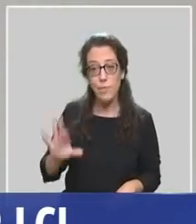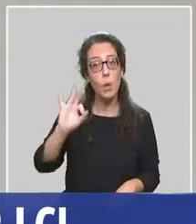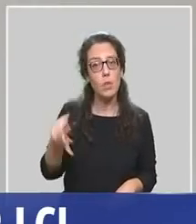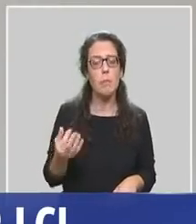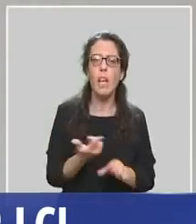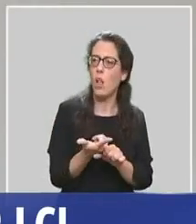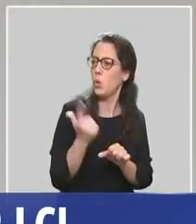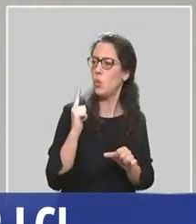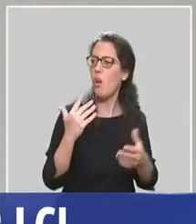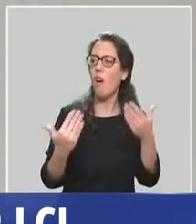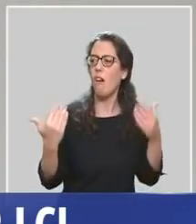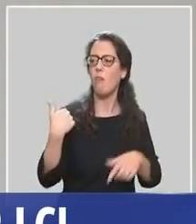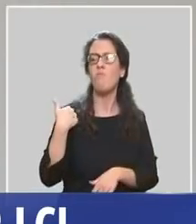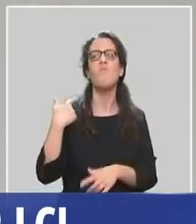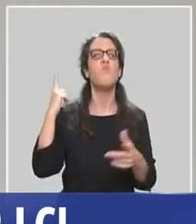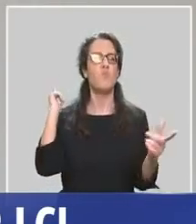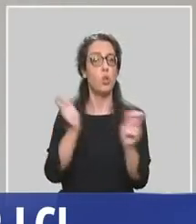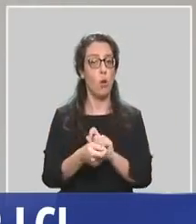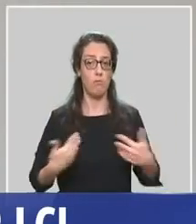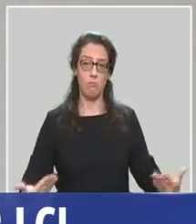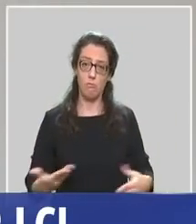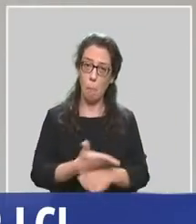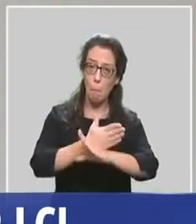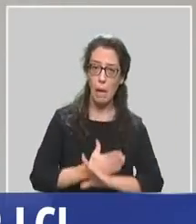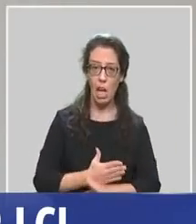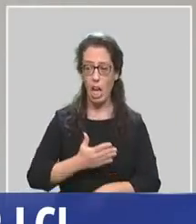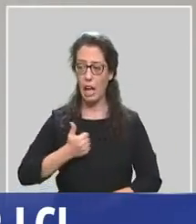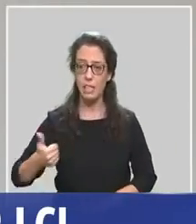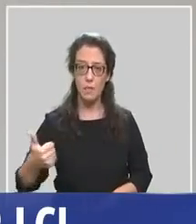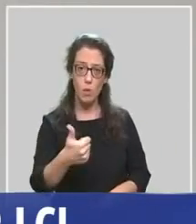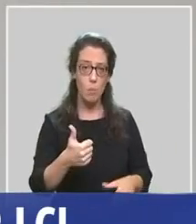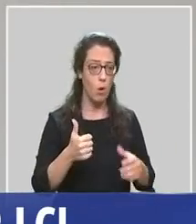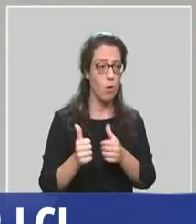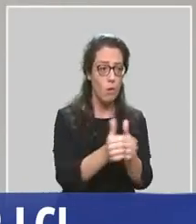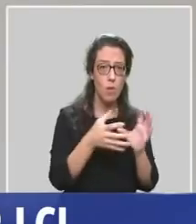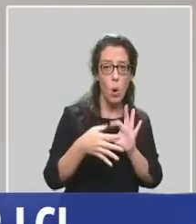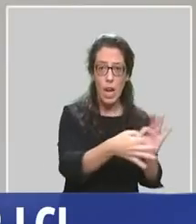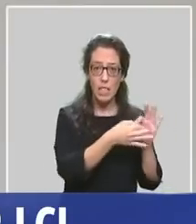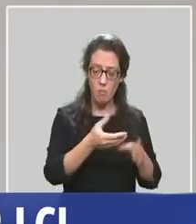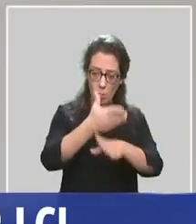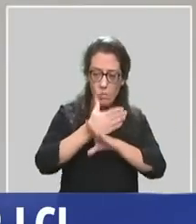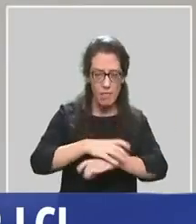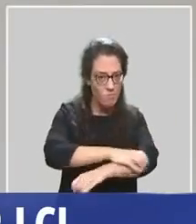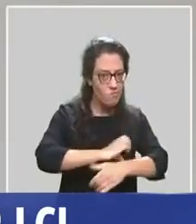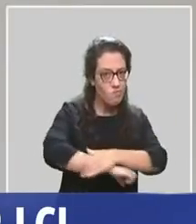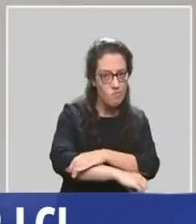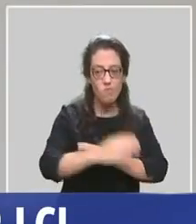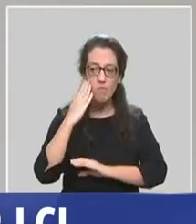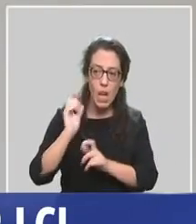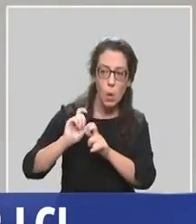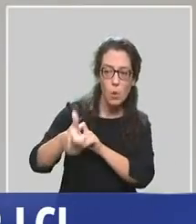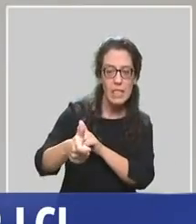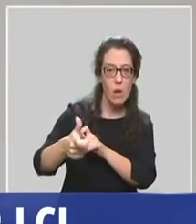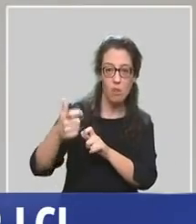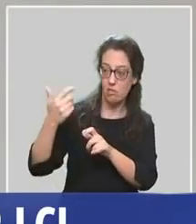changé et nous avons les moyens de nous prémunir individuellement et collectivement des conséquences dramatiques des premières